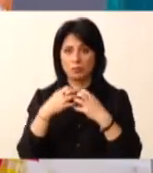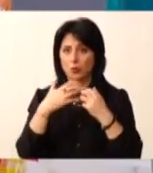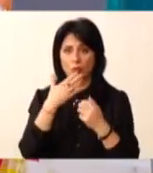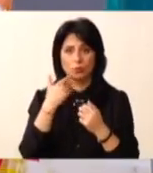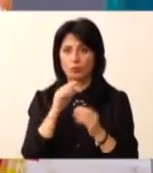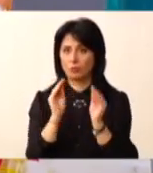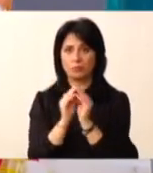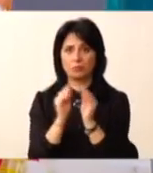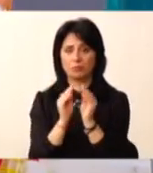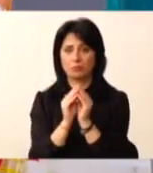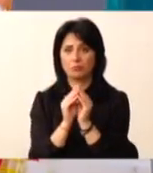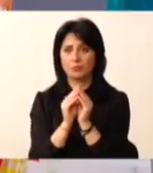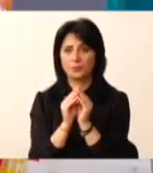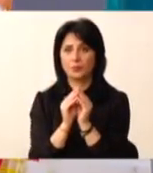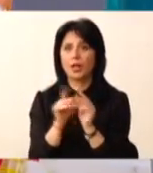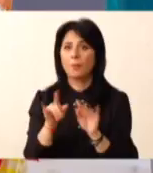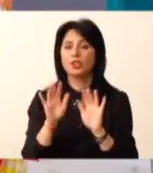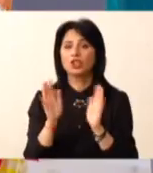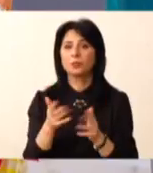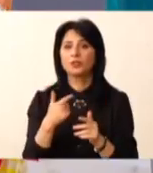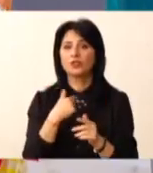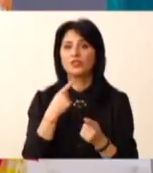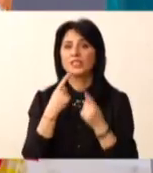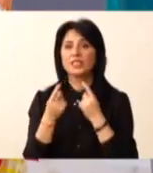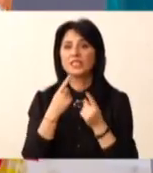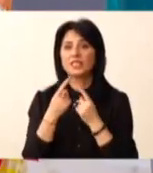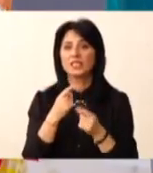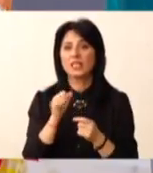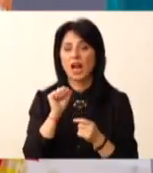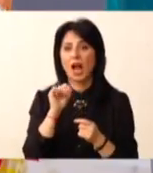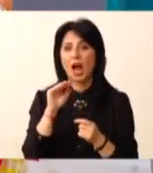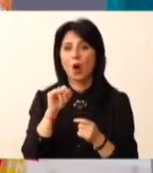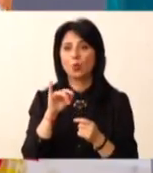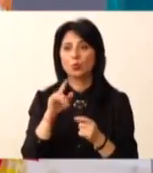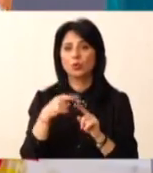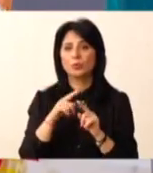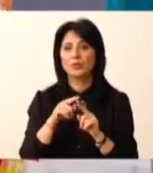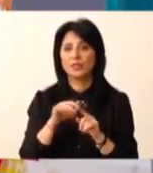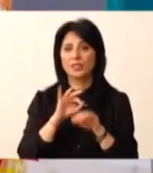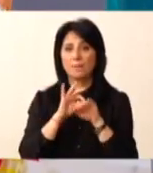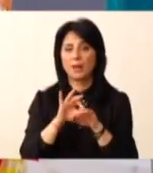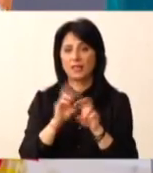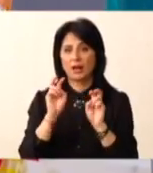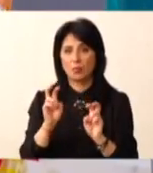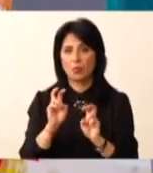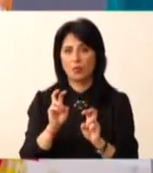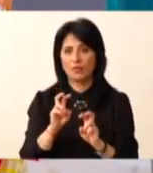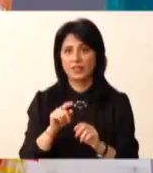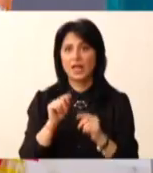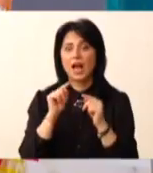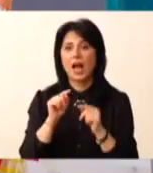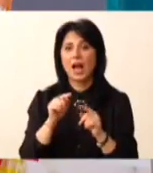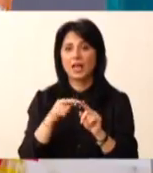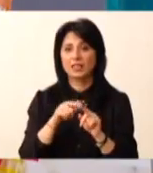გადიდებულია, ფუნქცია დარღვეული არ არის. ამ შემთხვევაში ჩვენ საუბრობთ ანტისხეულების მატარებლობაზე.